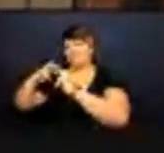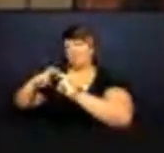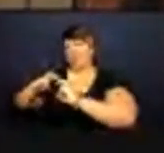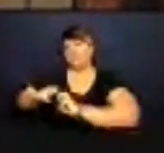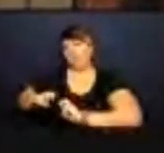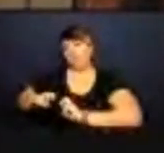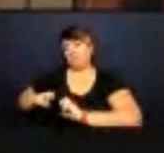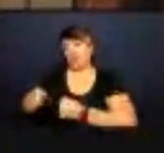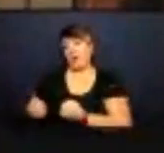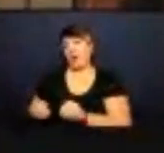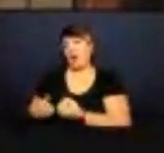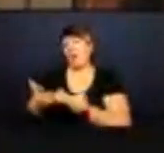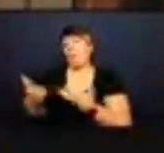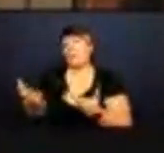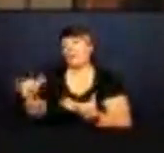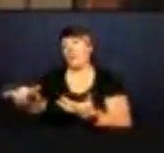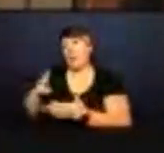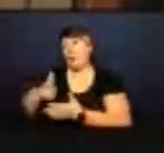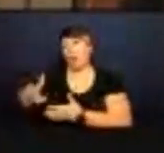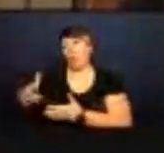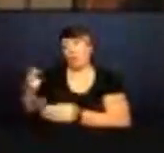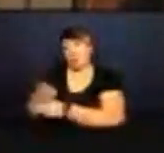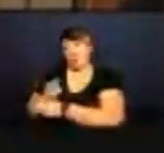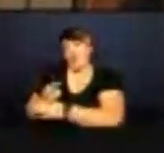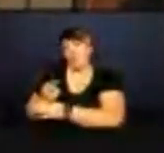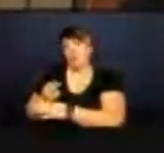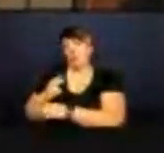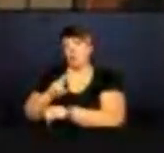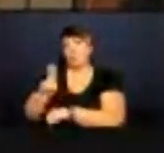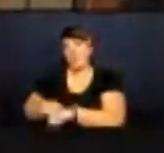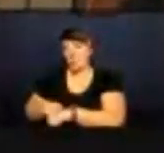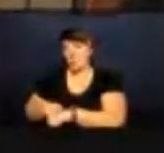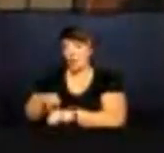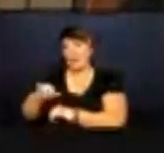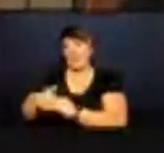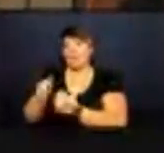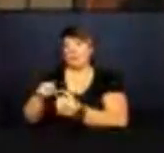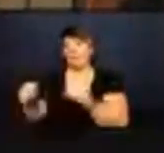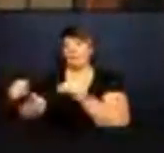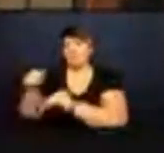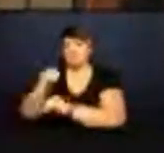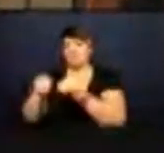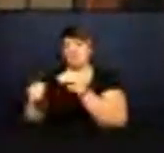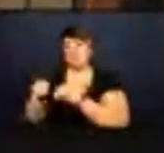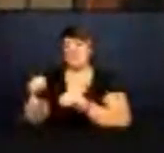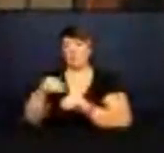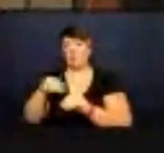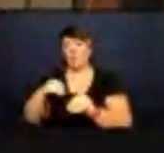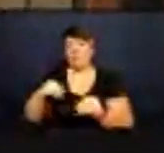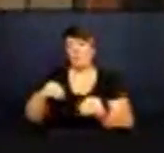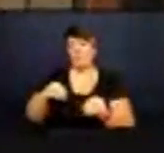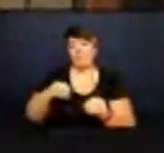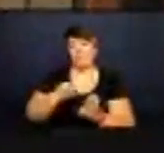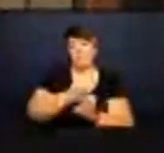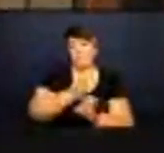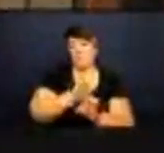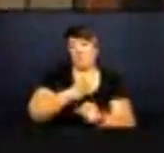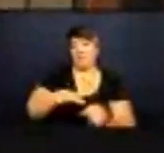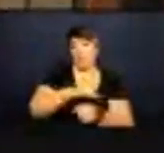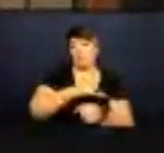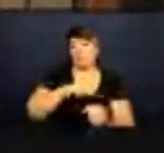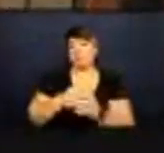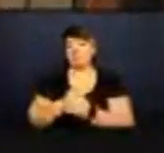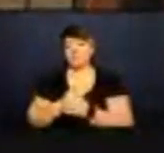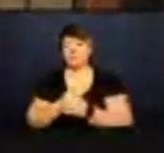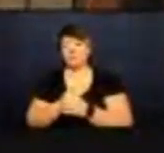Ni lazima tukadirie hali ilivyo katika maeneo haya ya maegesho ya gari